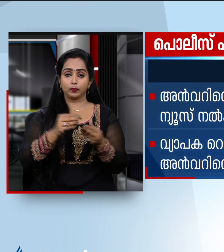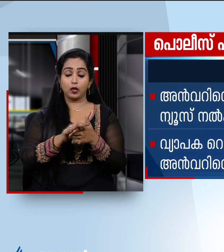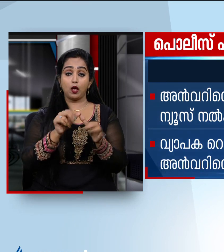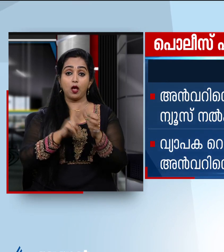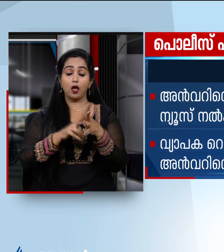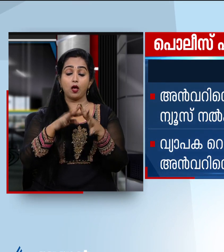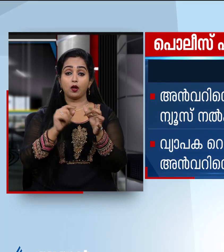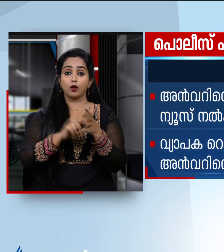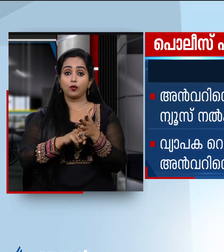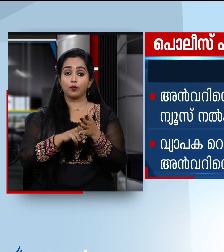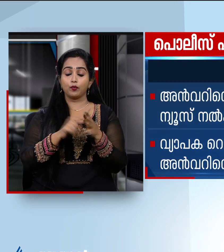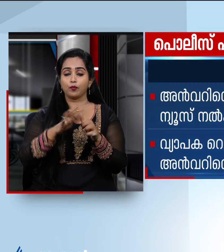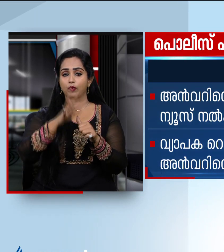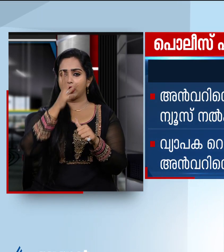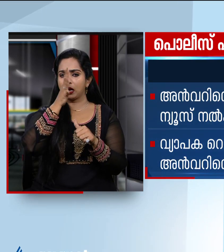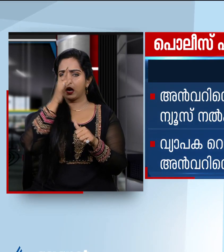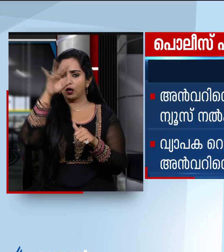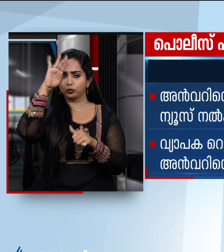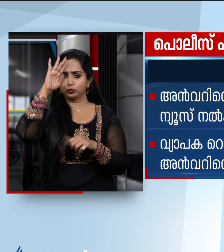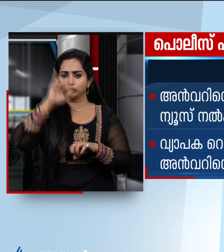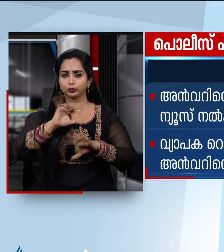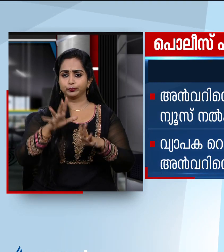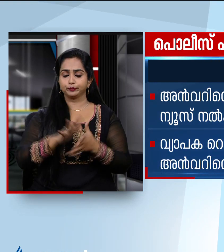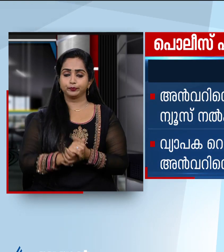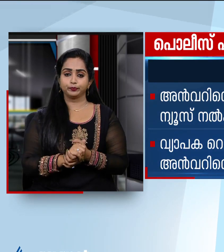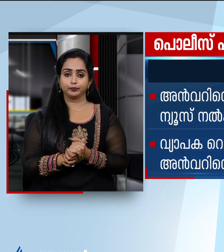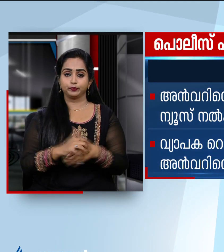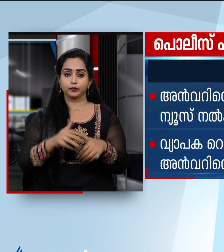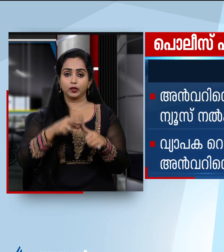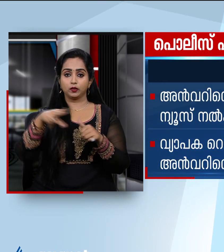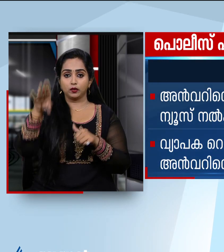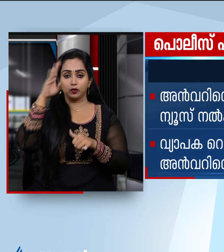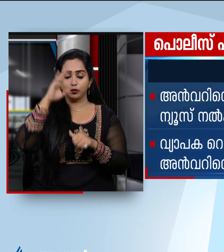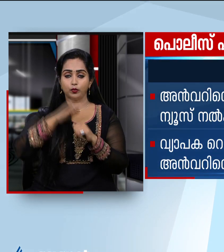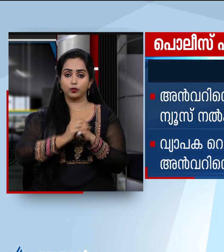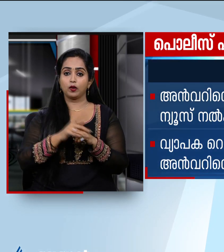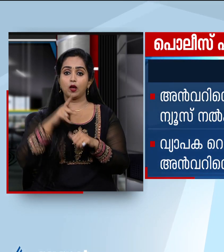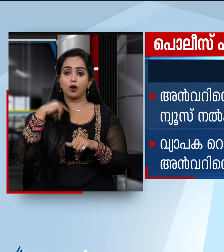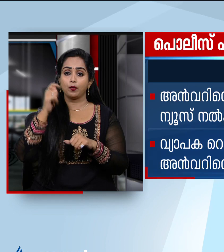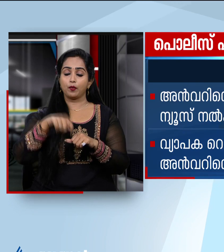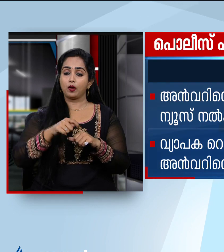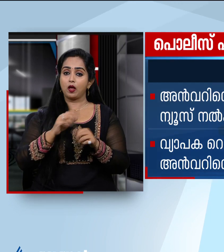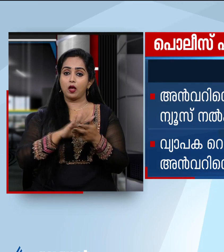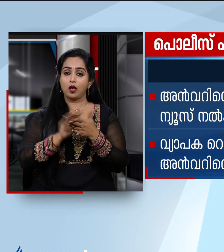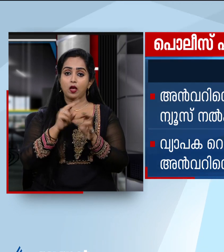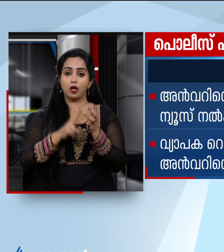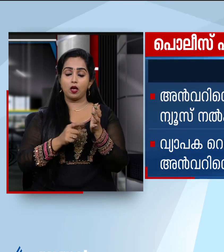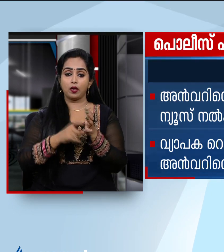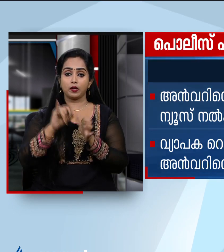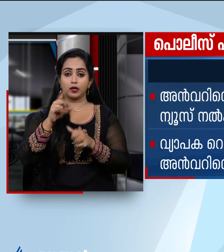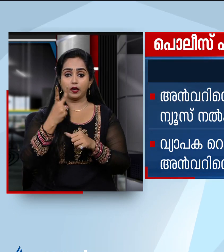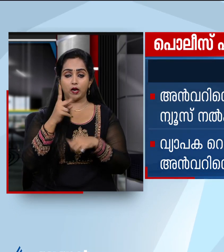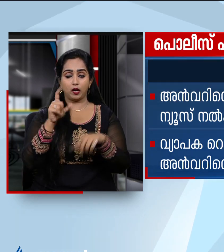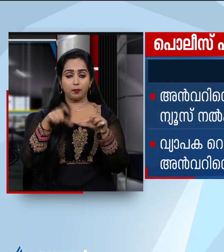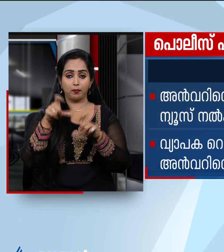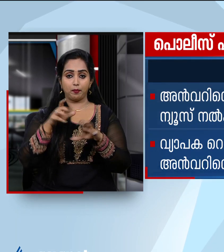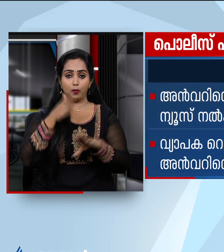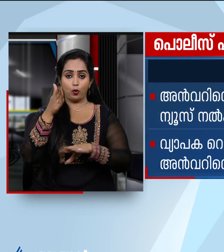റെയ്ഡ് എന്ന് തെറ്റിദ്ധരിപ്പിച്ച് വാർത്താസമ്മേളനം നടത്തിയത്. ഏഷ്യാനെറ്റ് ന്യൂസിന് വേണ്ടി അഡ്വക്കേറ്റ് പി വി ഹരി, അഡ്വക്കേറ്റ് സുഷമ എം എന്നിവർ ഹാജരായി.